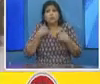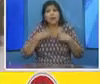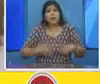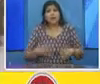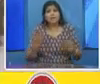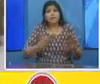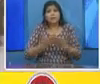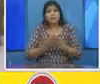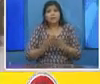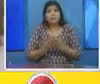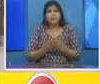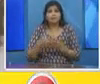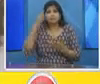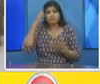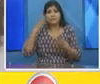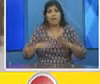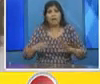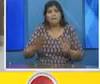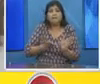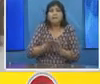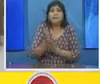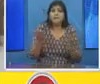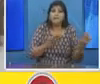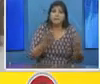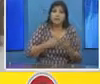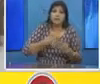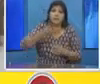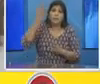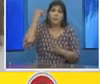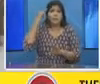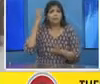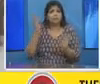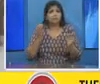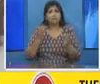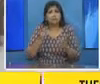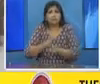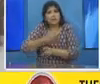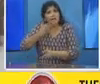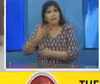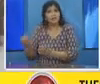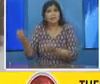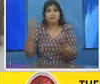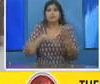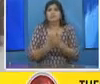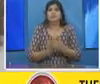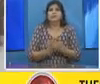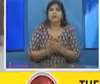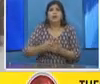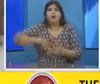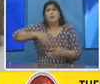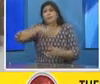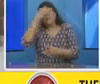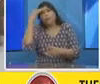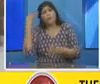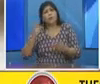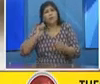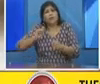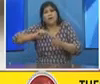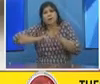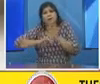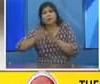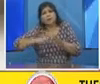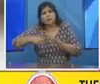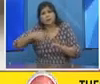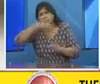है, जीवन कैसा है, हमें शायद ये याद ही नहीं आता।